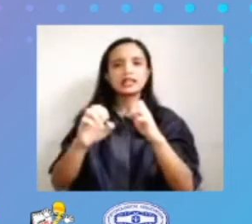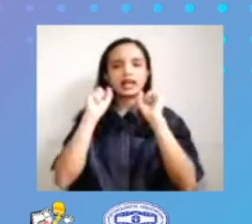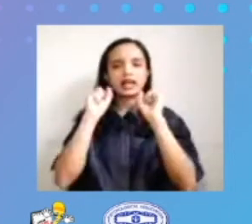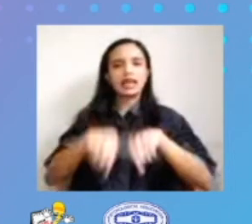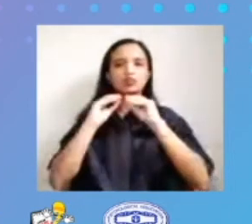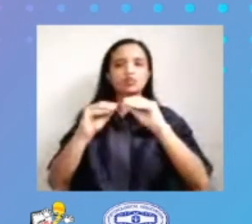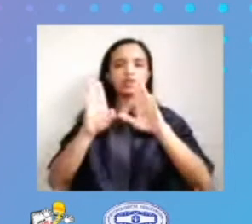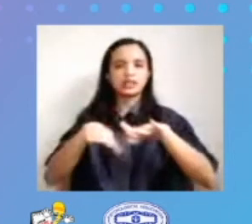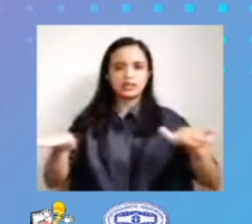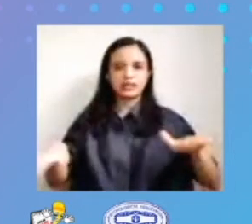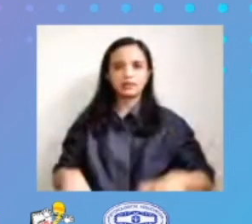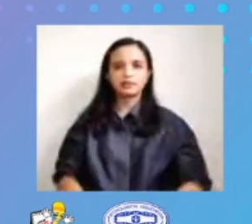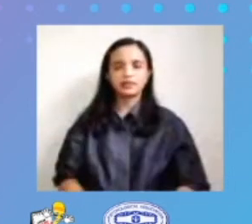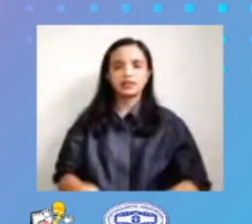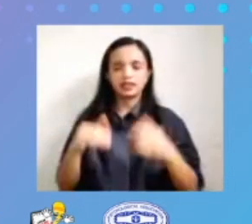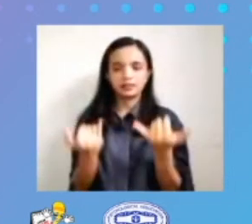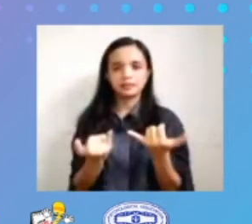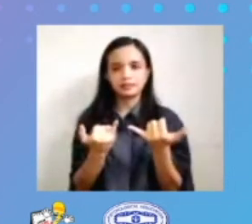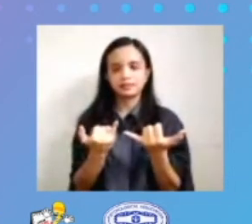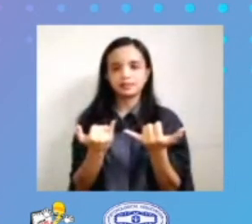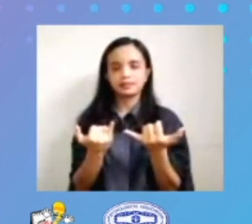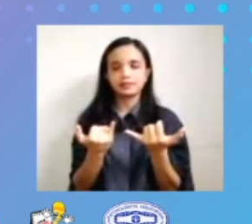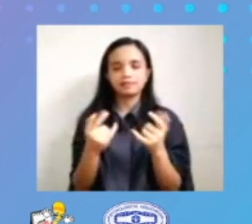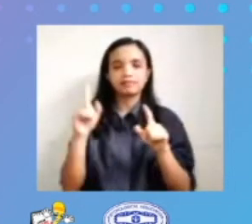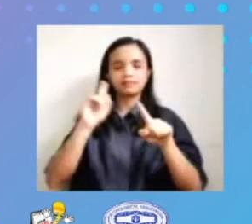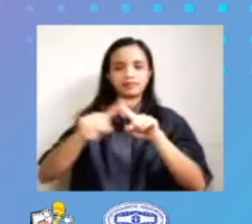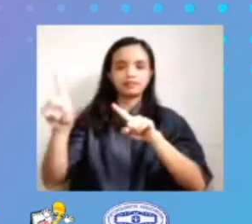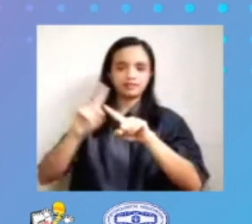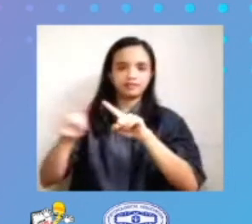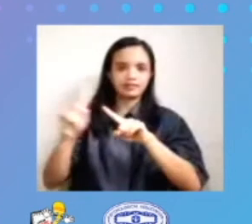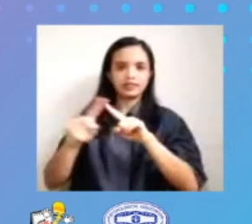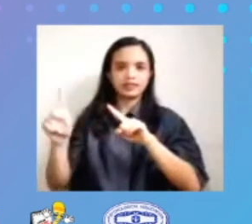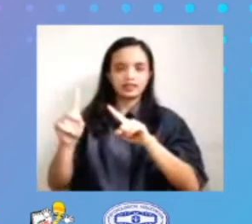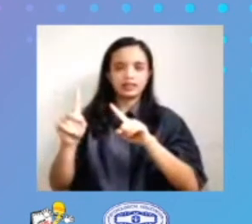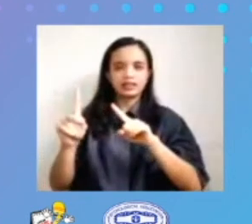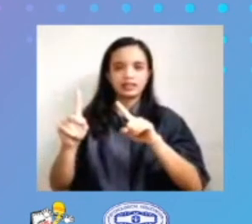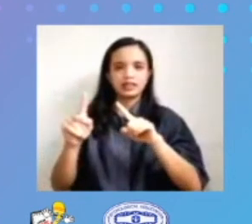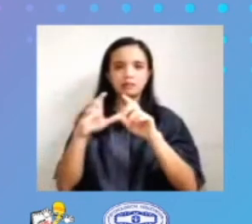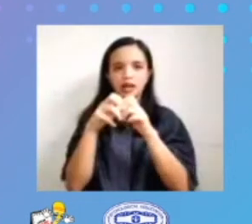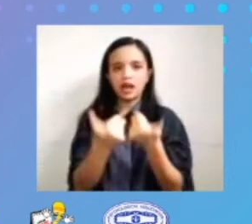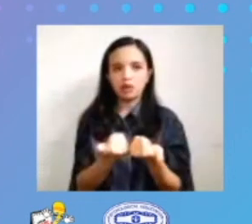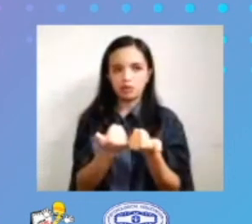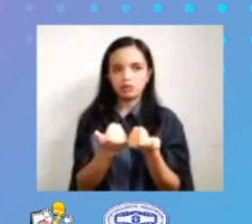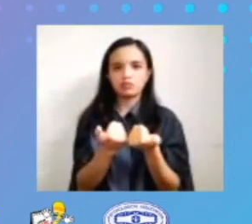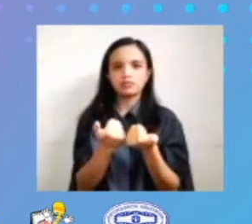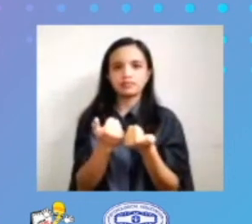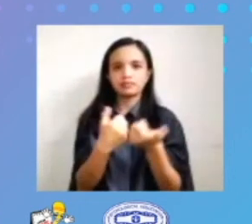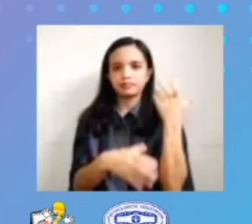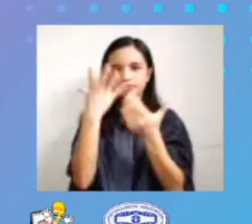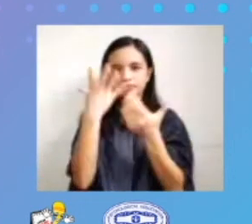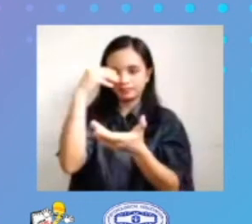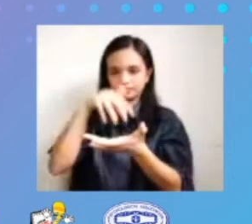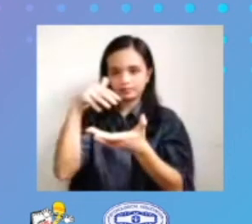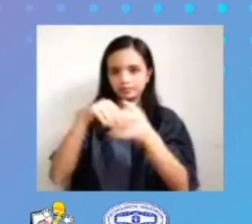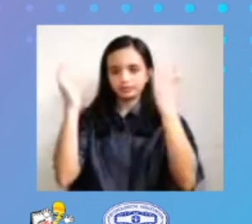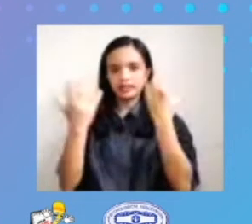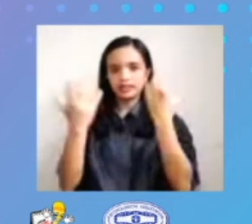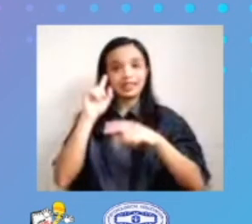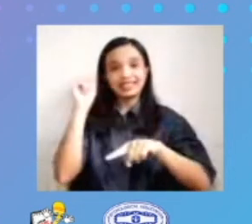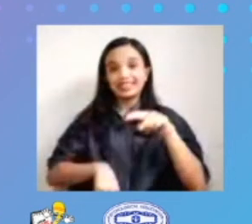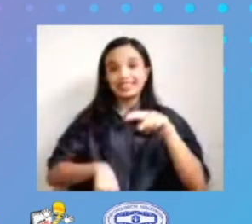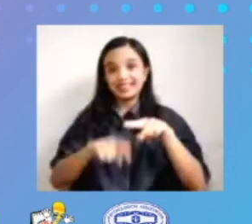take care of your body. Aganda na, ma'am. Ito mula sa Ilocos Norte. Coach